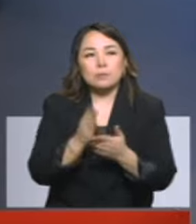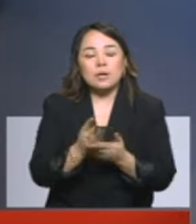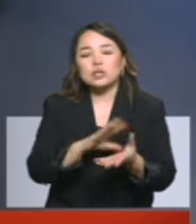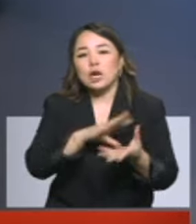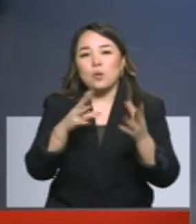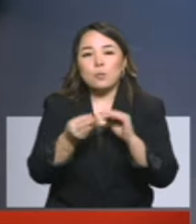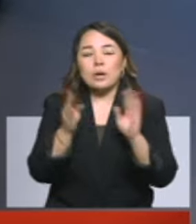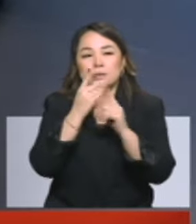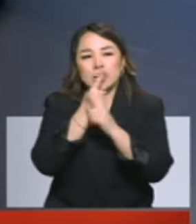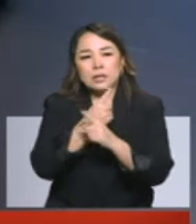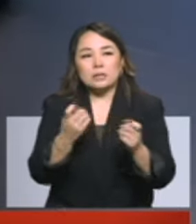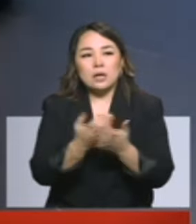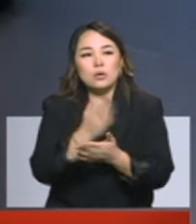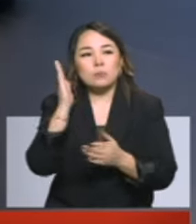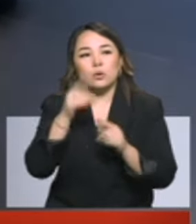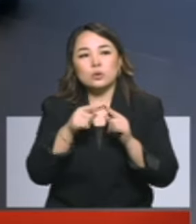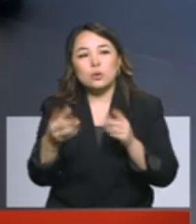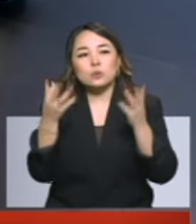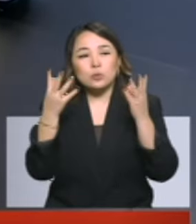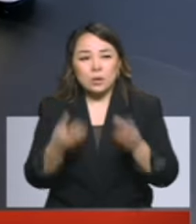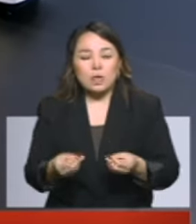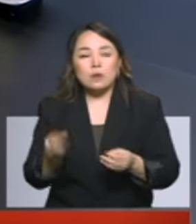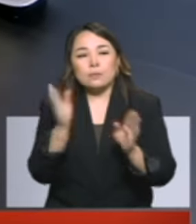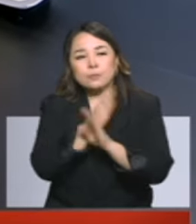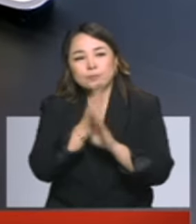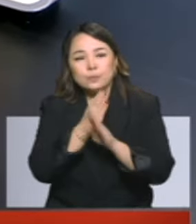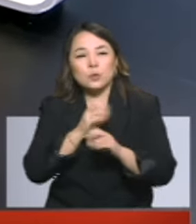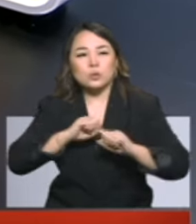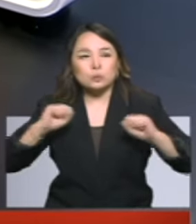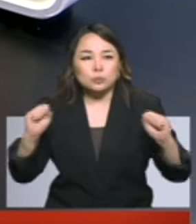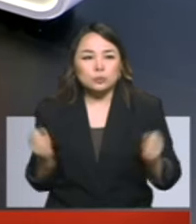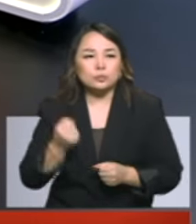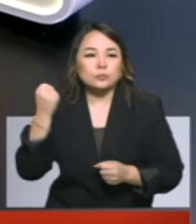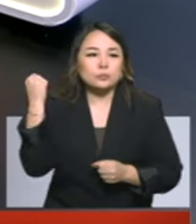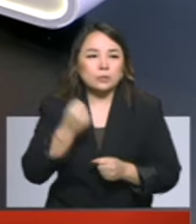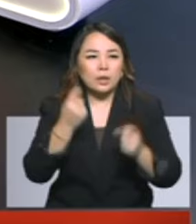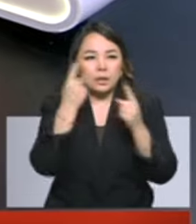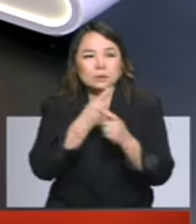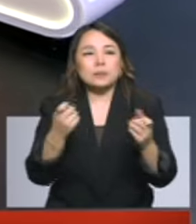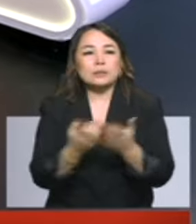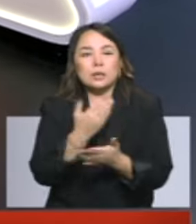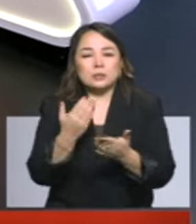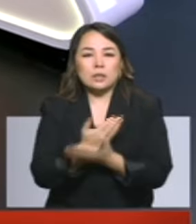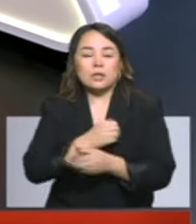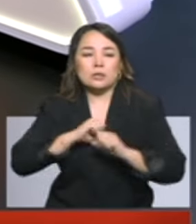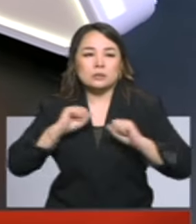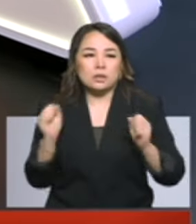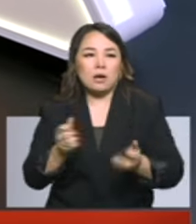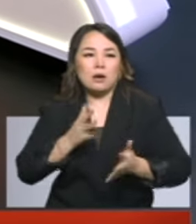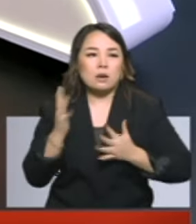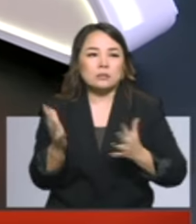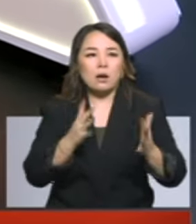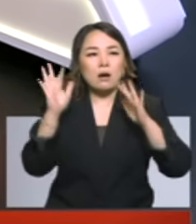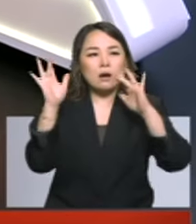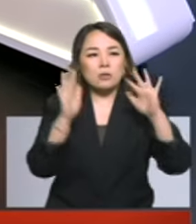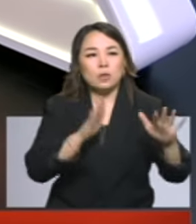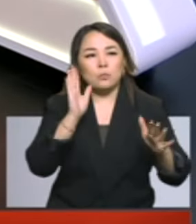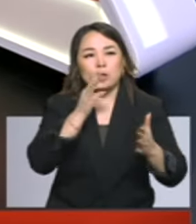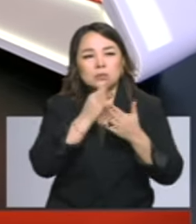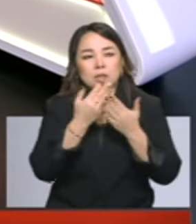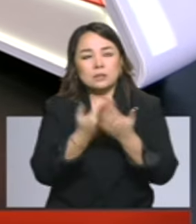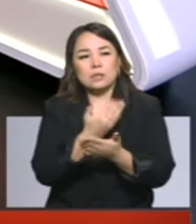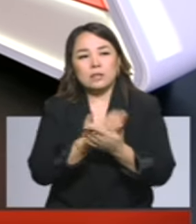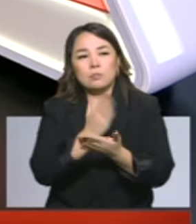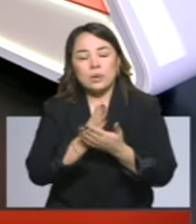Жалпы синоптиктер алдағы күндері ел аумағында күн райы күрт суытатынын ескертіп, үскірік аяз бен қарлы боран болады деп болжам